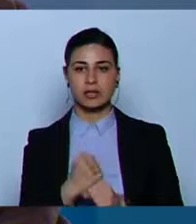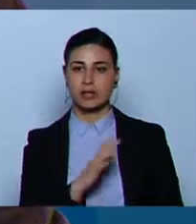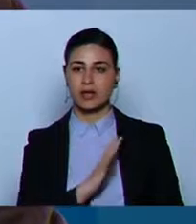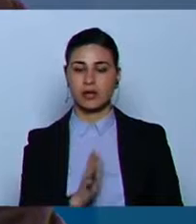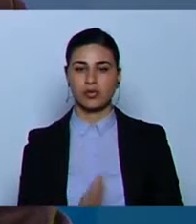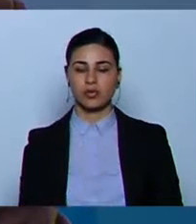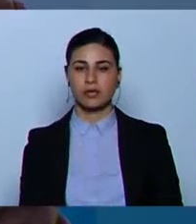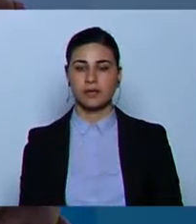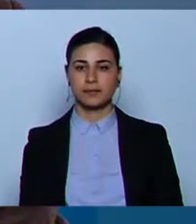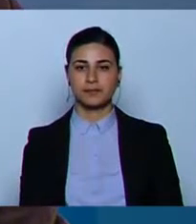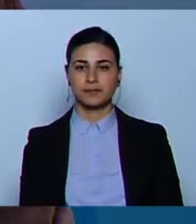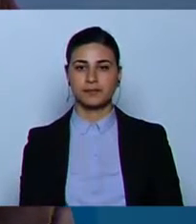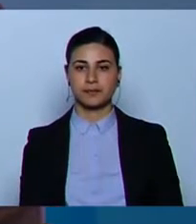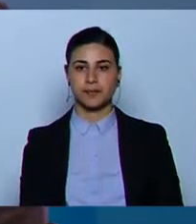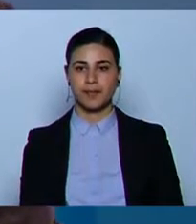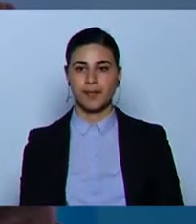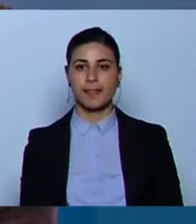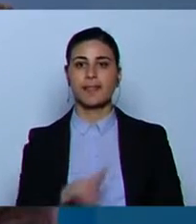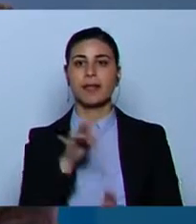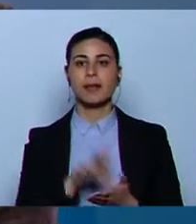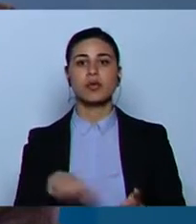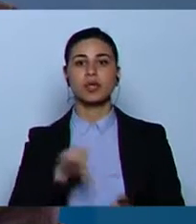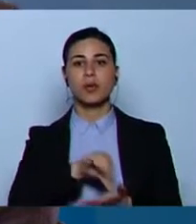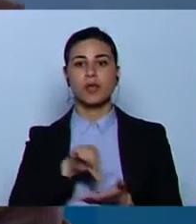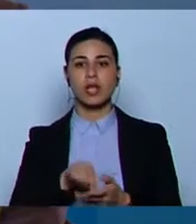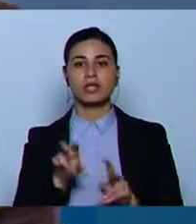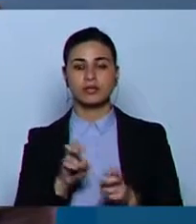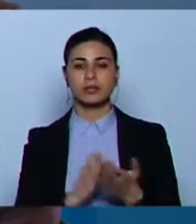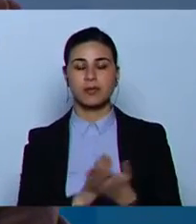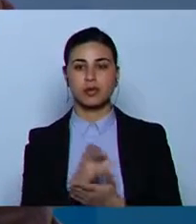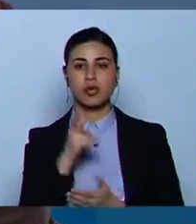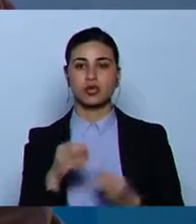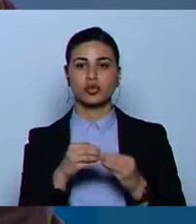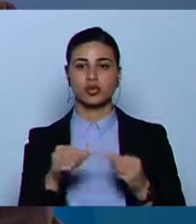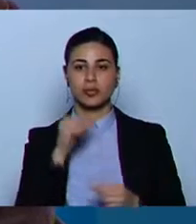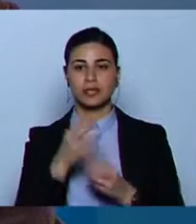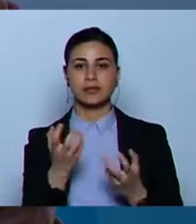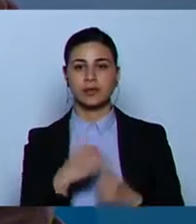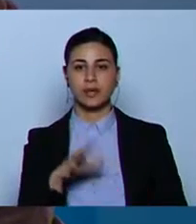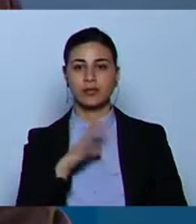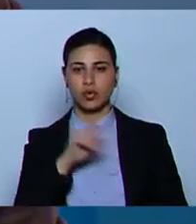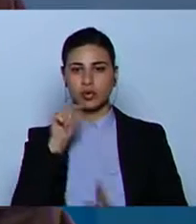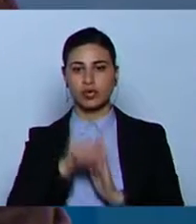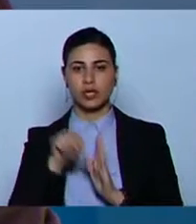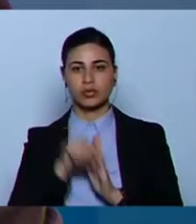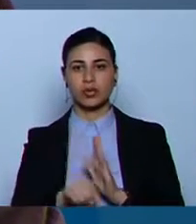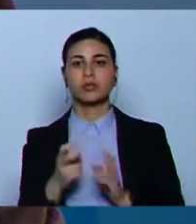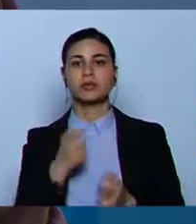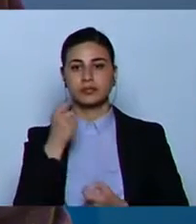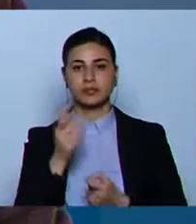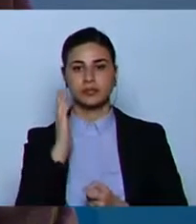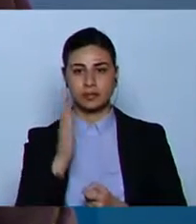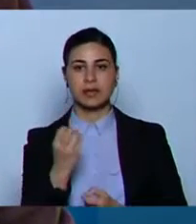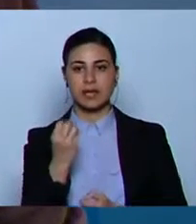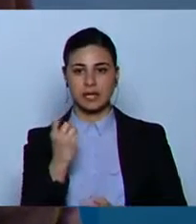იყო განხორციელებული ქალაქებში. მოქალაქეთა მონაწილეობის მიმართულებით 2015 წელს იქნა მიღებული ჩართულობის ფორმები, დასახვეწია ეს ფორმები და